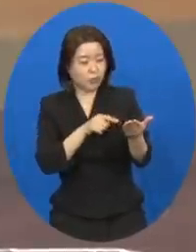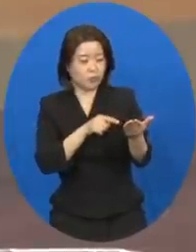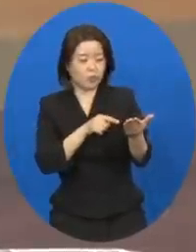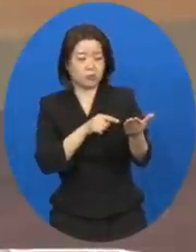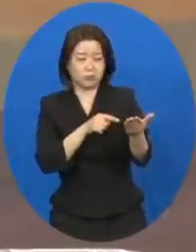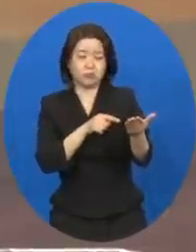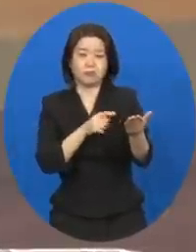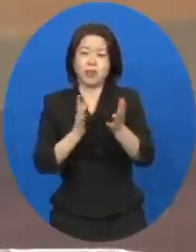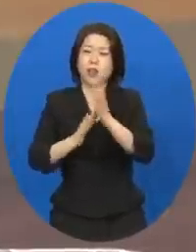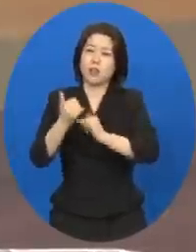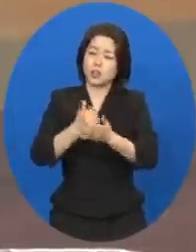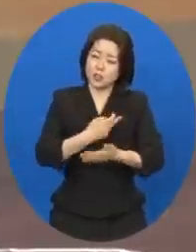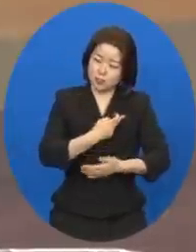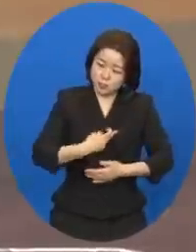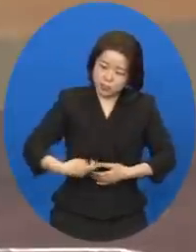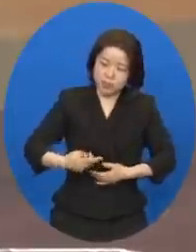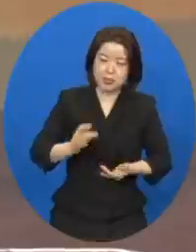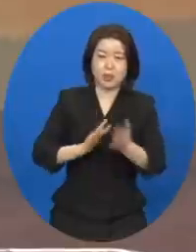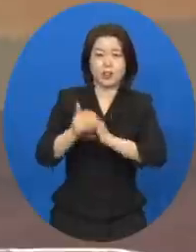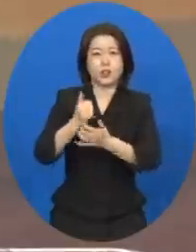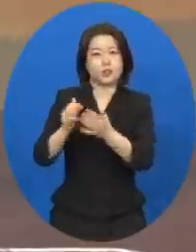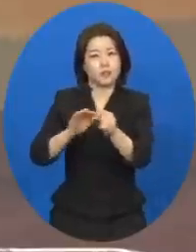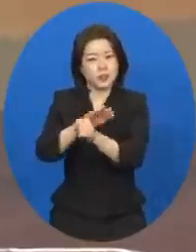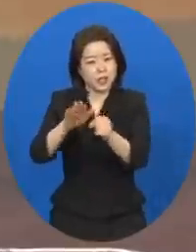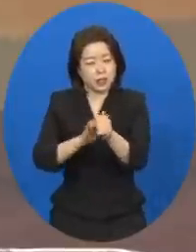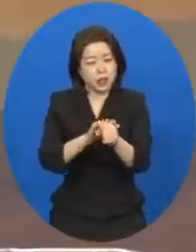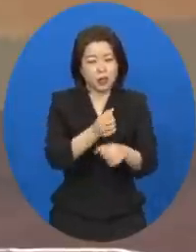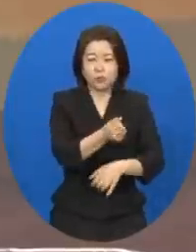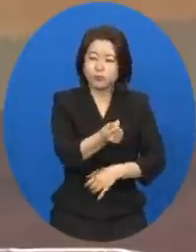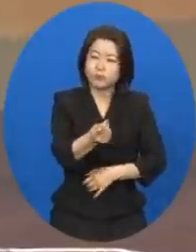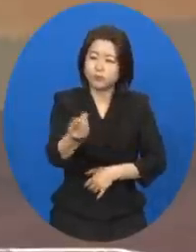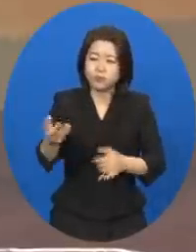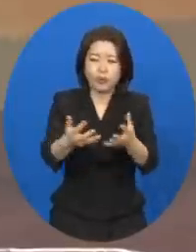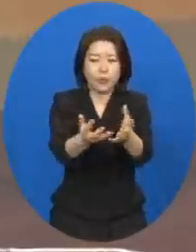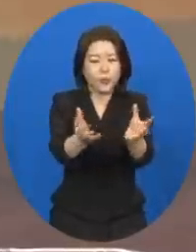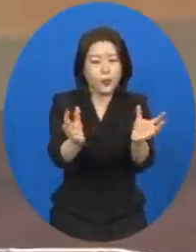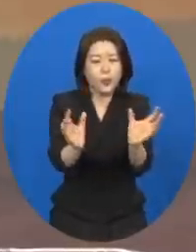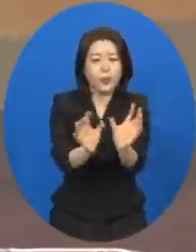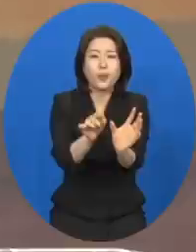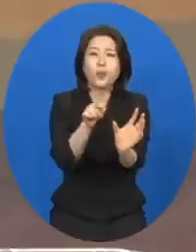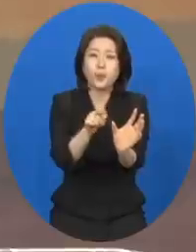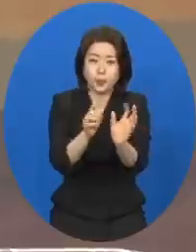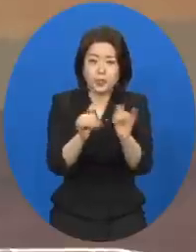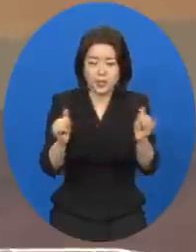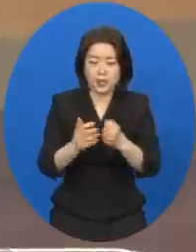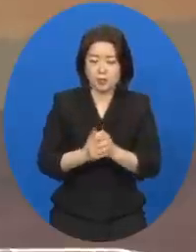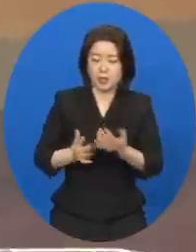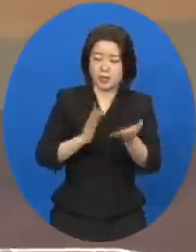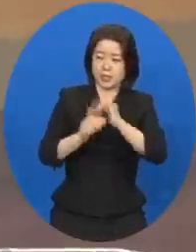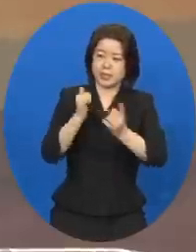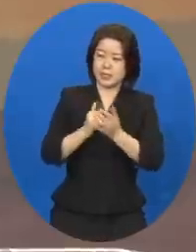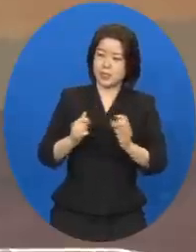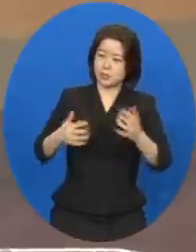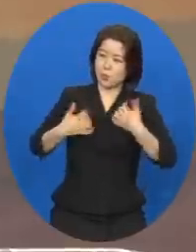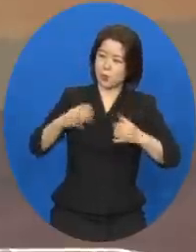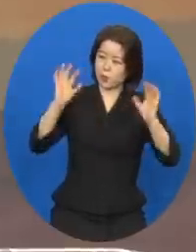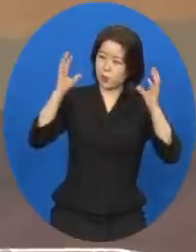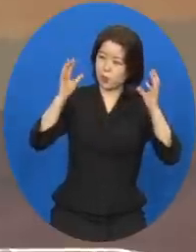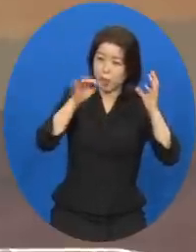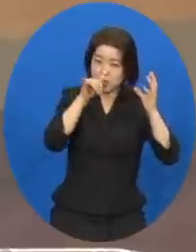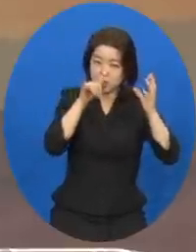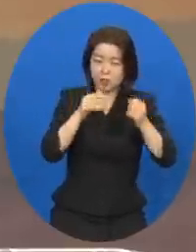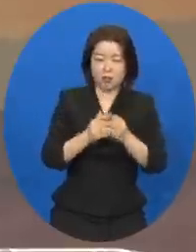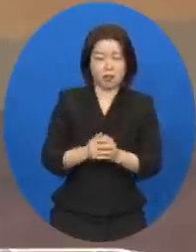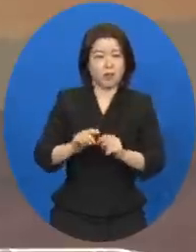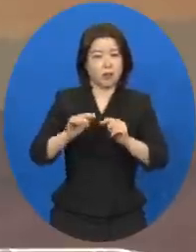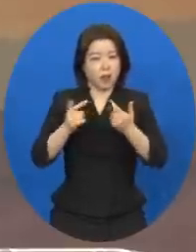예수님의 제자들과 예수님을 사랑하는 그 몇 소수의 무리들이 예수님을 환영한 건지 예루살렘에